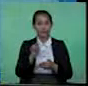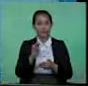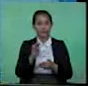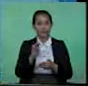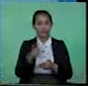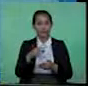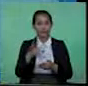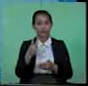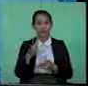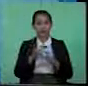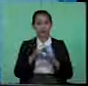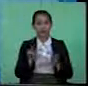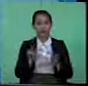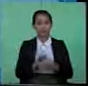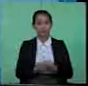1442 ga teng.